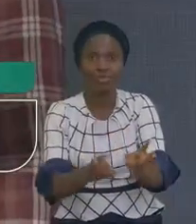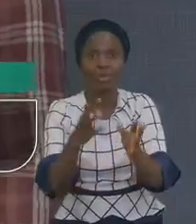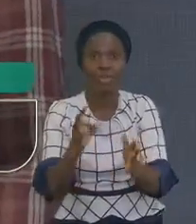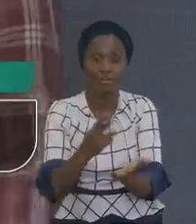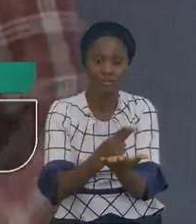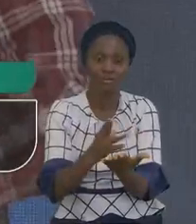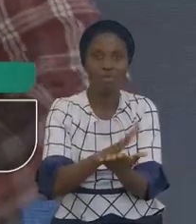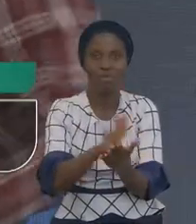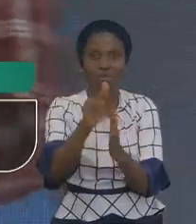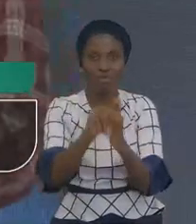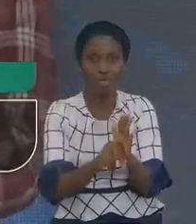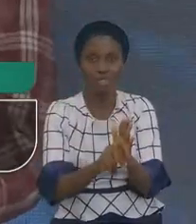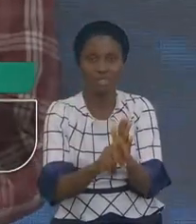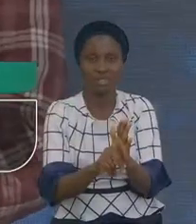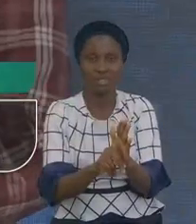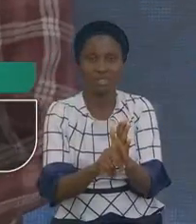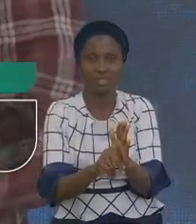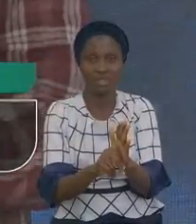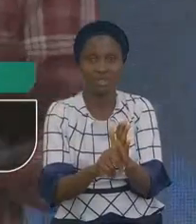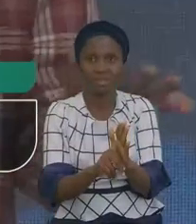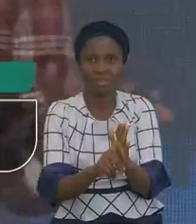Et il est celui qui a la puissance